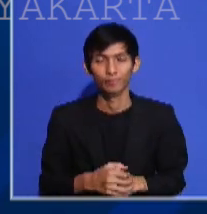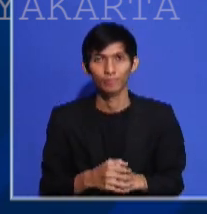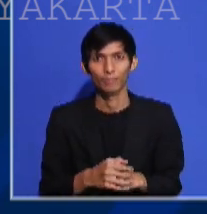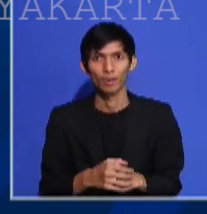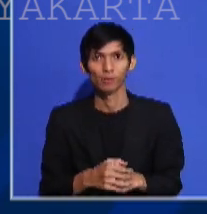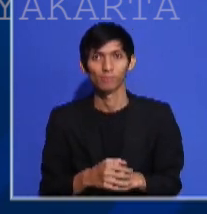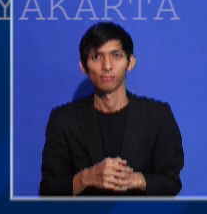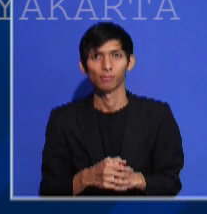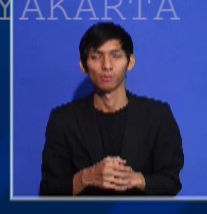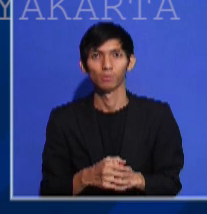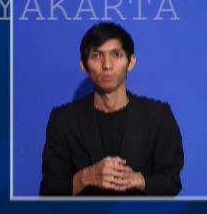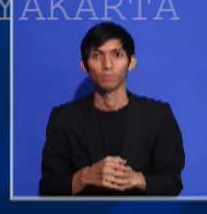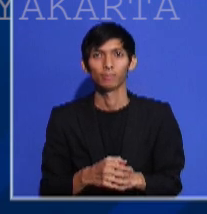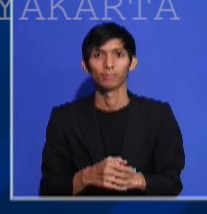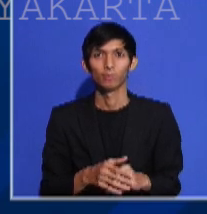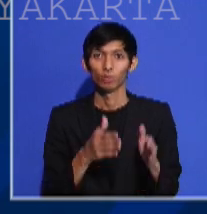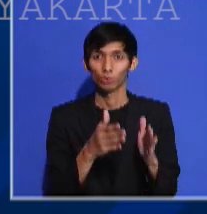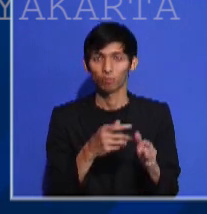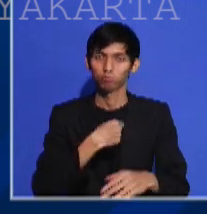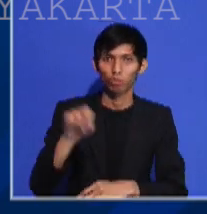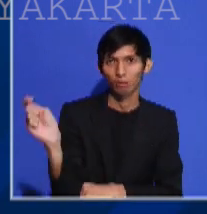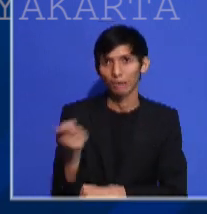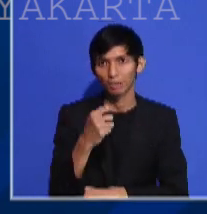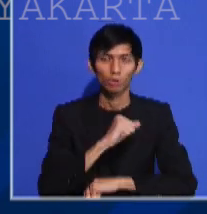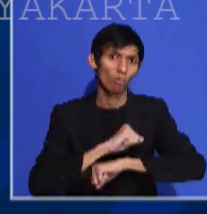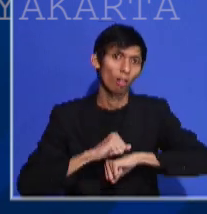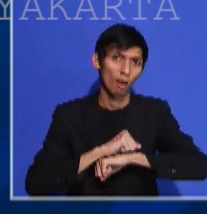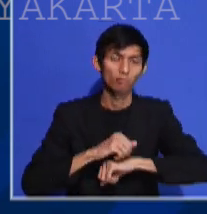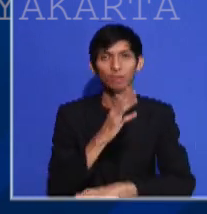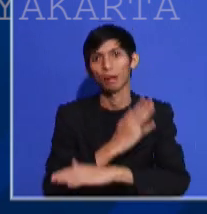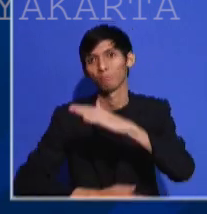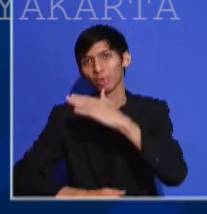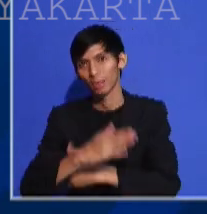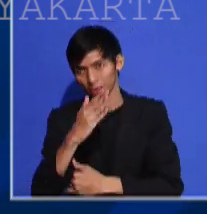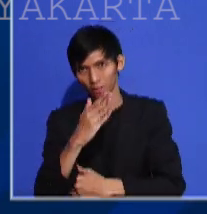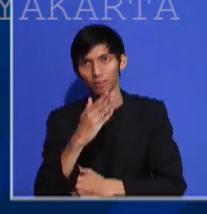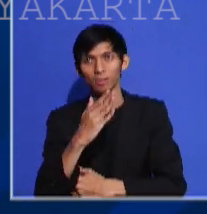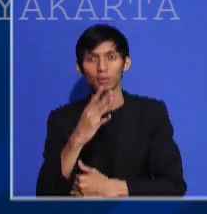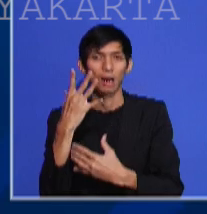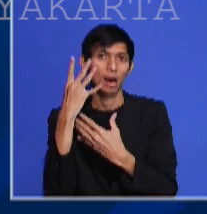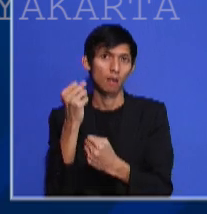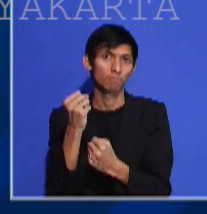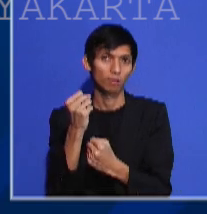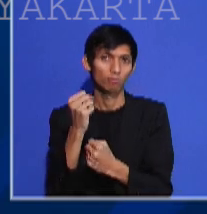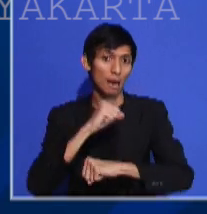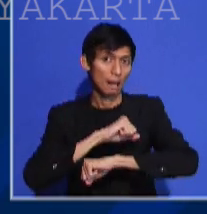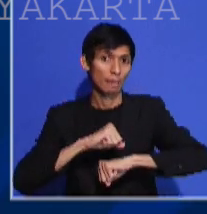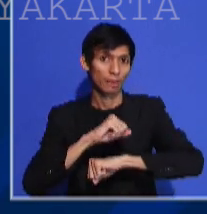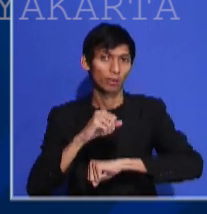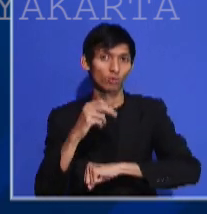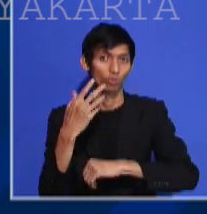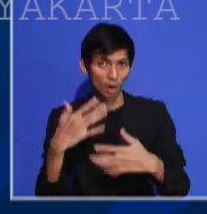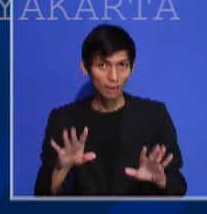Prancis 2024 cabang olahraga para badminton tadi sudah dijelaskan juga harapan untuk e atlet-atlet begitu ya tapi kalau untuk